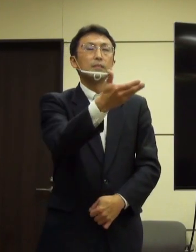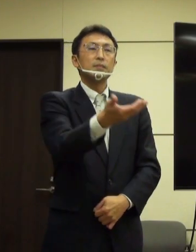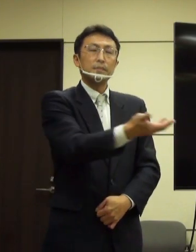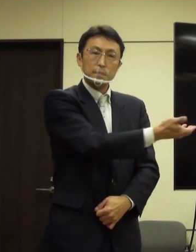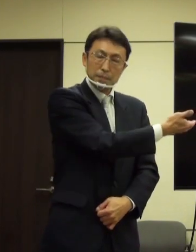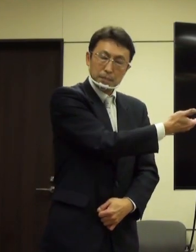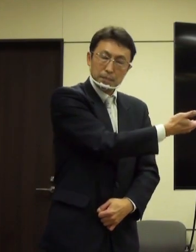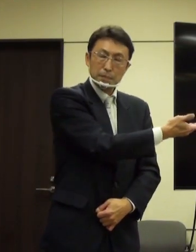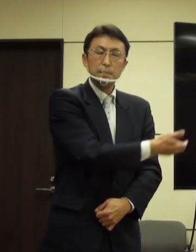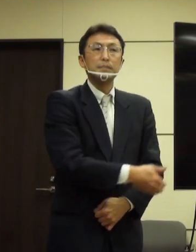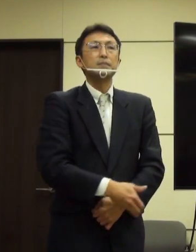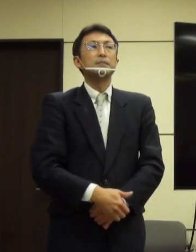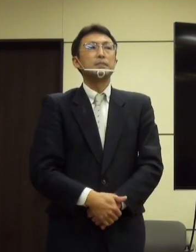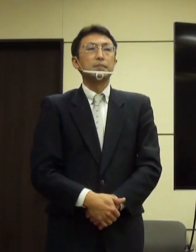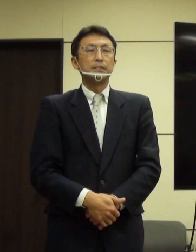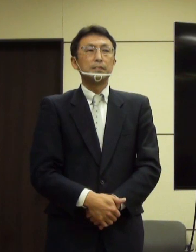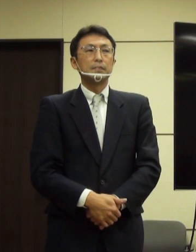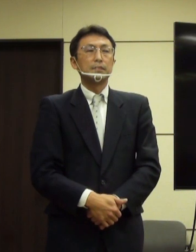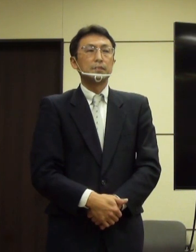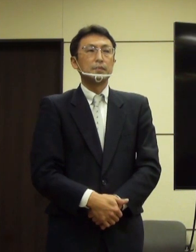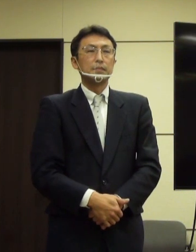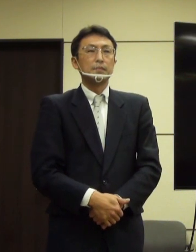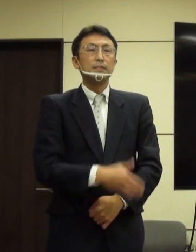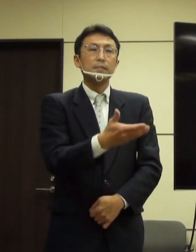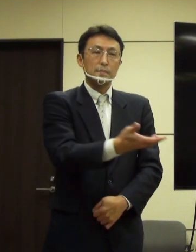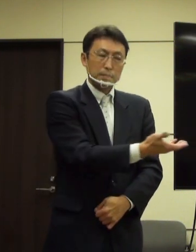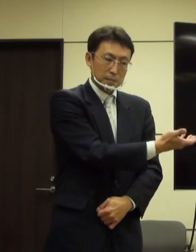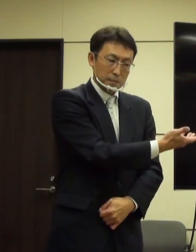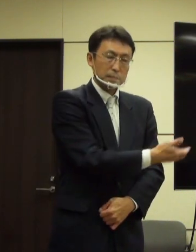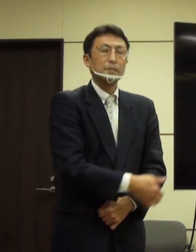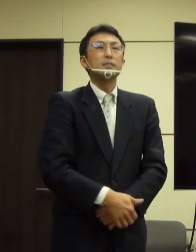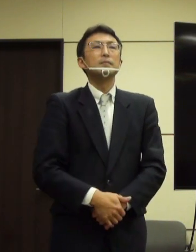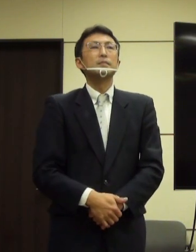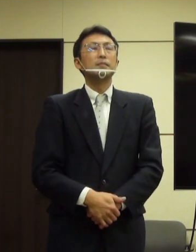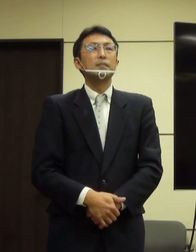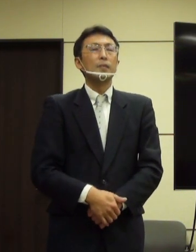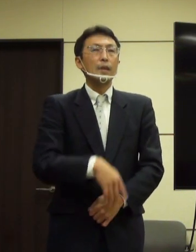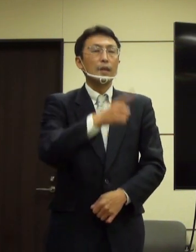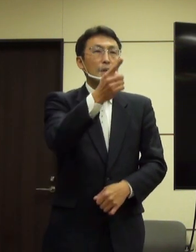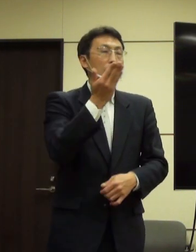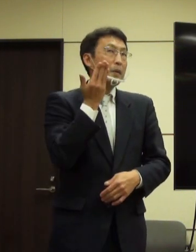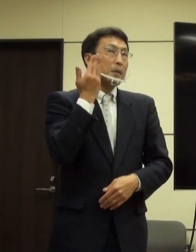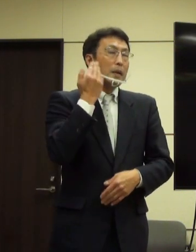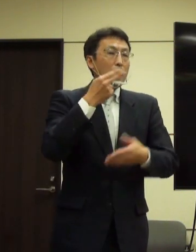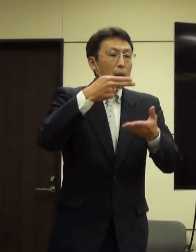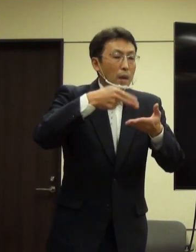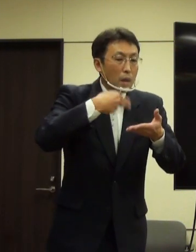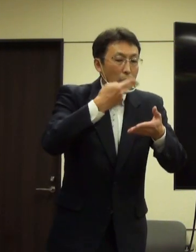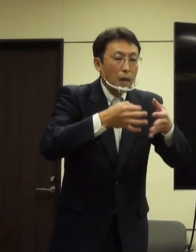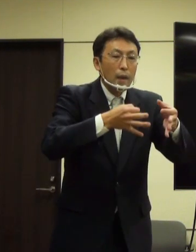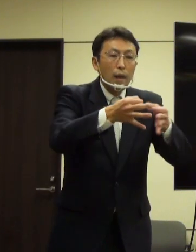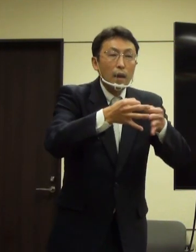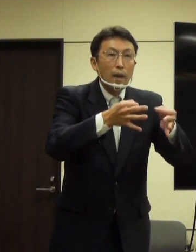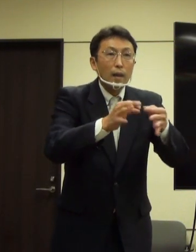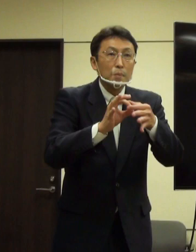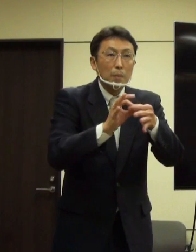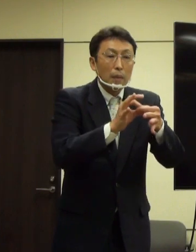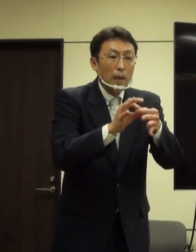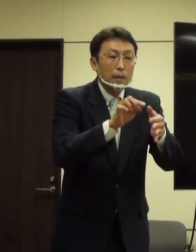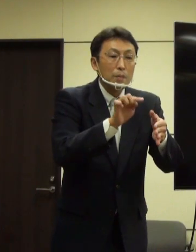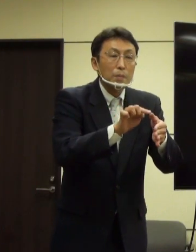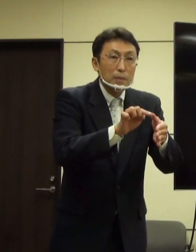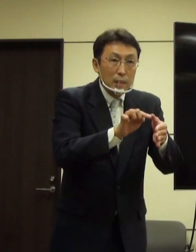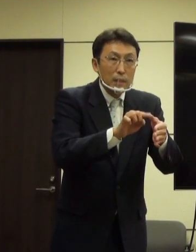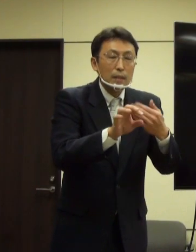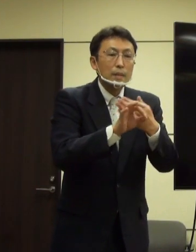ての時だよっています警備です飲食店のてときのように何かこう店